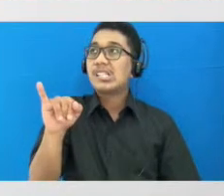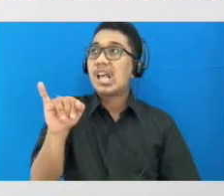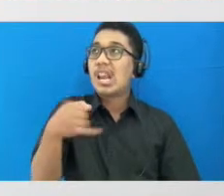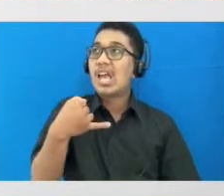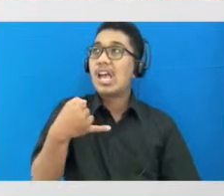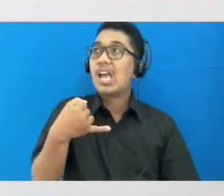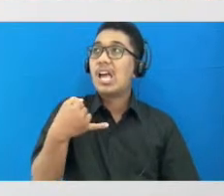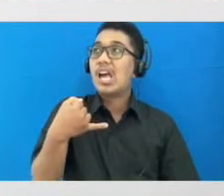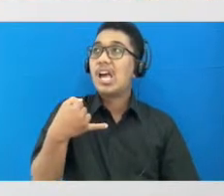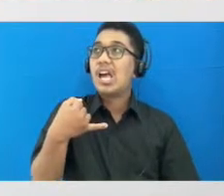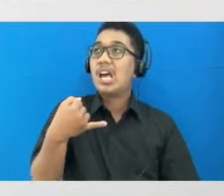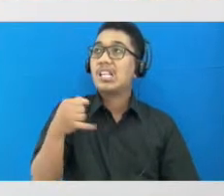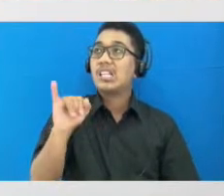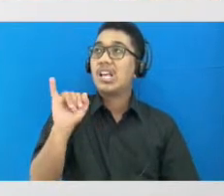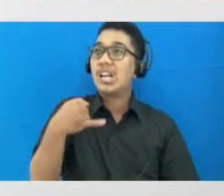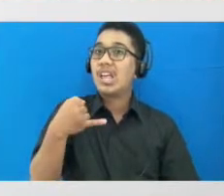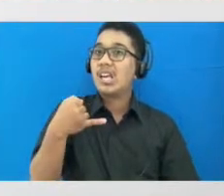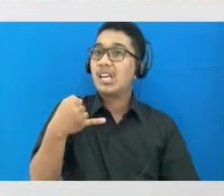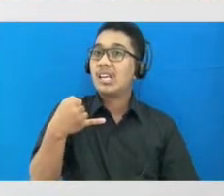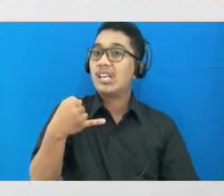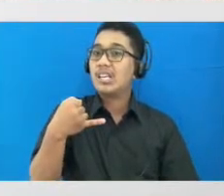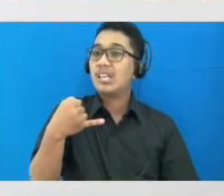kecil dari